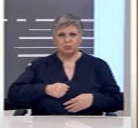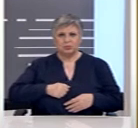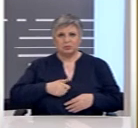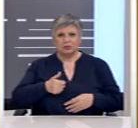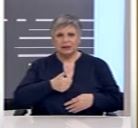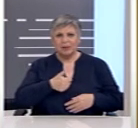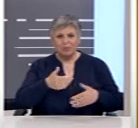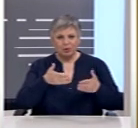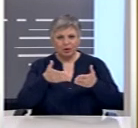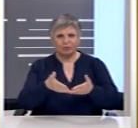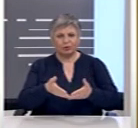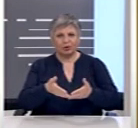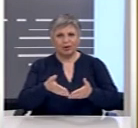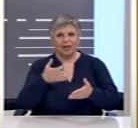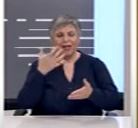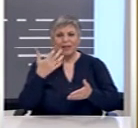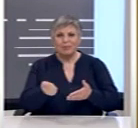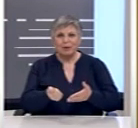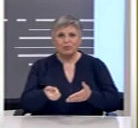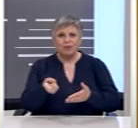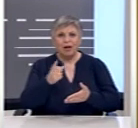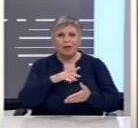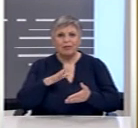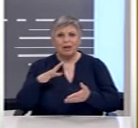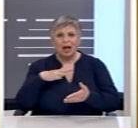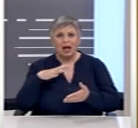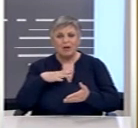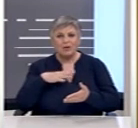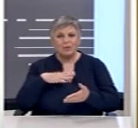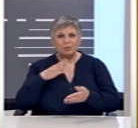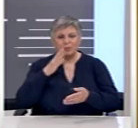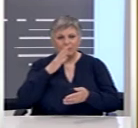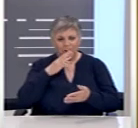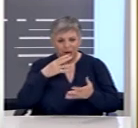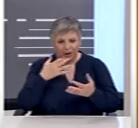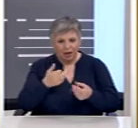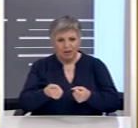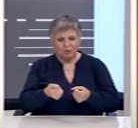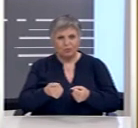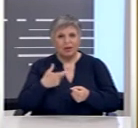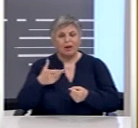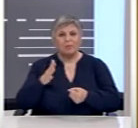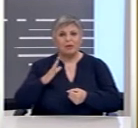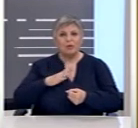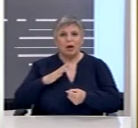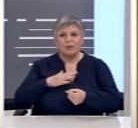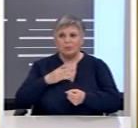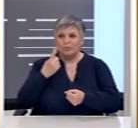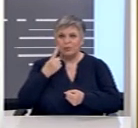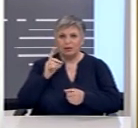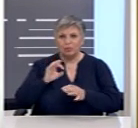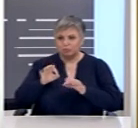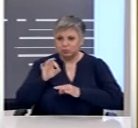και χιλιάδες άλλες θύματα, αλλά και χιλιάδες αγνοούμενους. Πράγματα τα οποία τα γνωρίζουμε πολύ